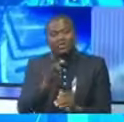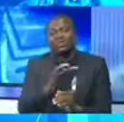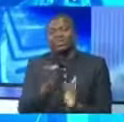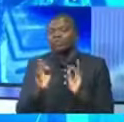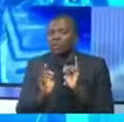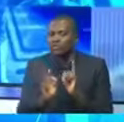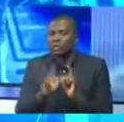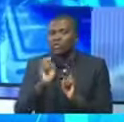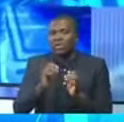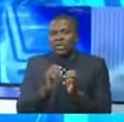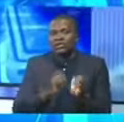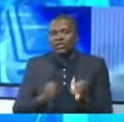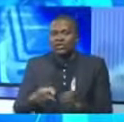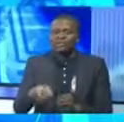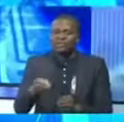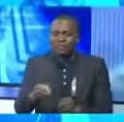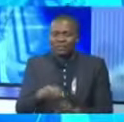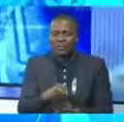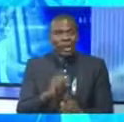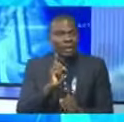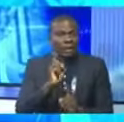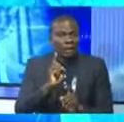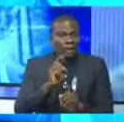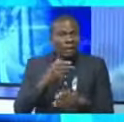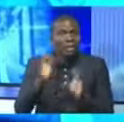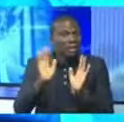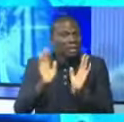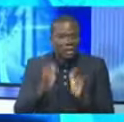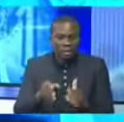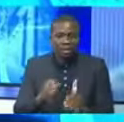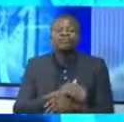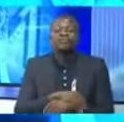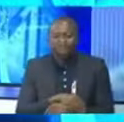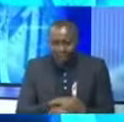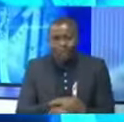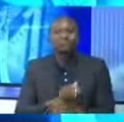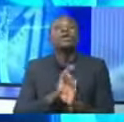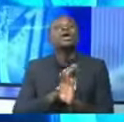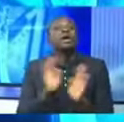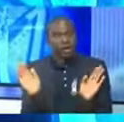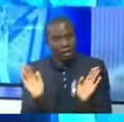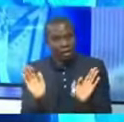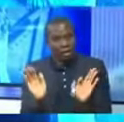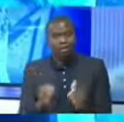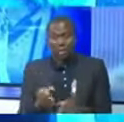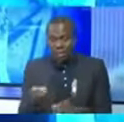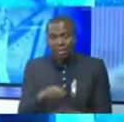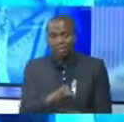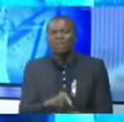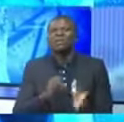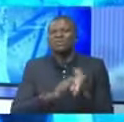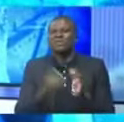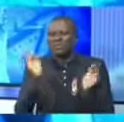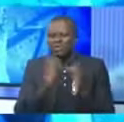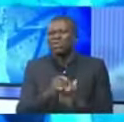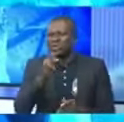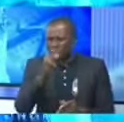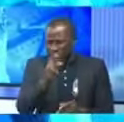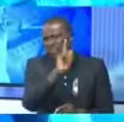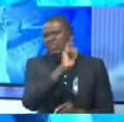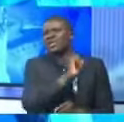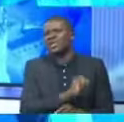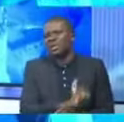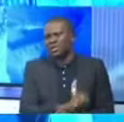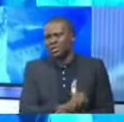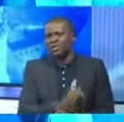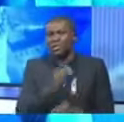il faut éviter de serrer les mains. Actuellement, il faut plus serrer les mains. Parce que le contact manu-porté peut être source de transmission des